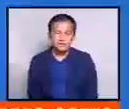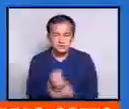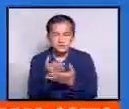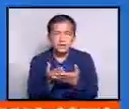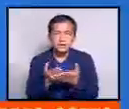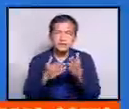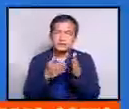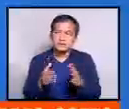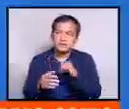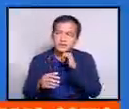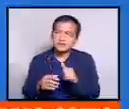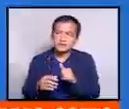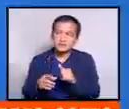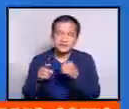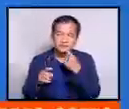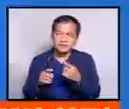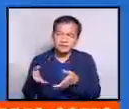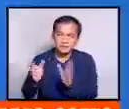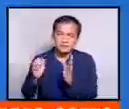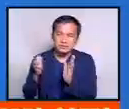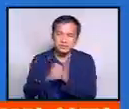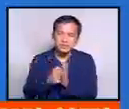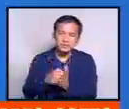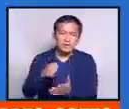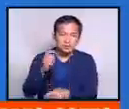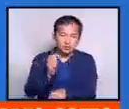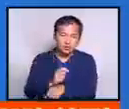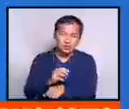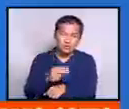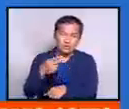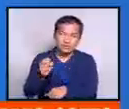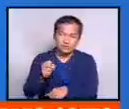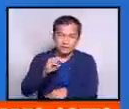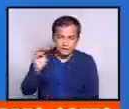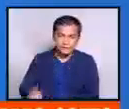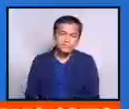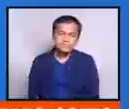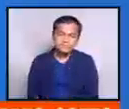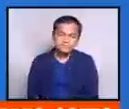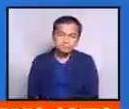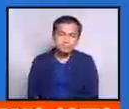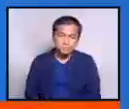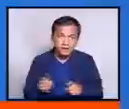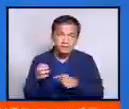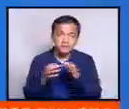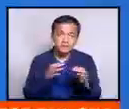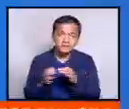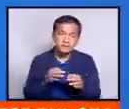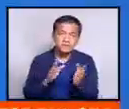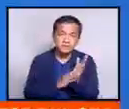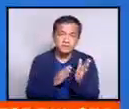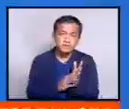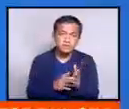Ilang estudyante naman ang hindi raw pinayagang mag-enroll sa Tondo High School sa Maynila. Pero paglilinaw ng